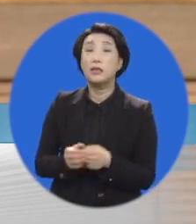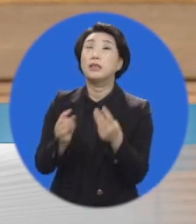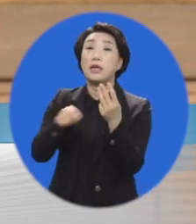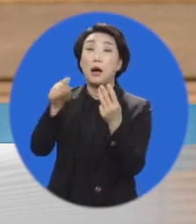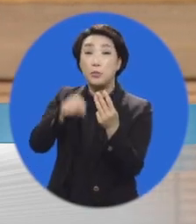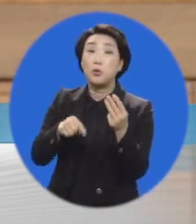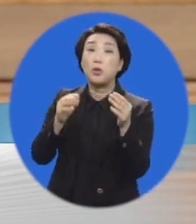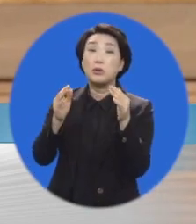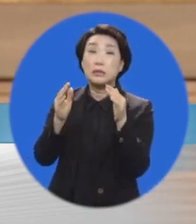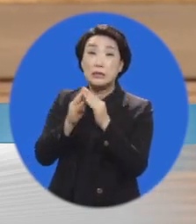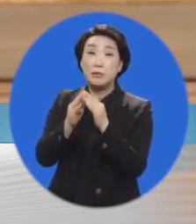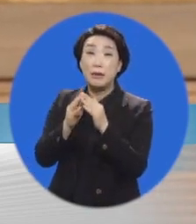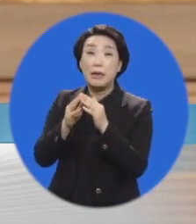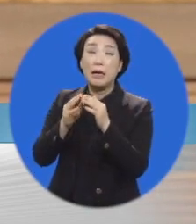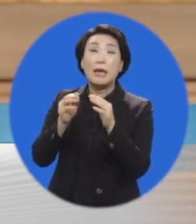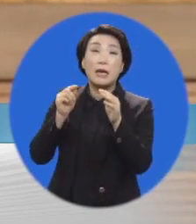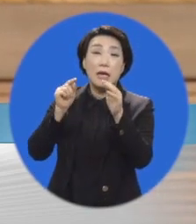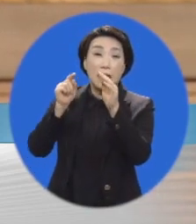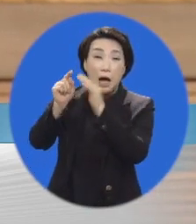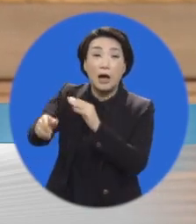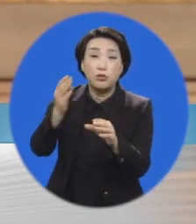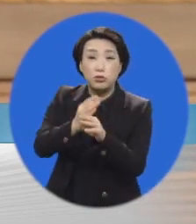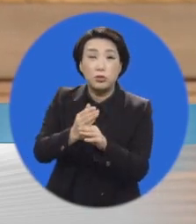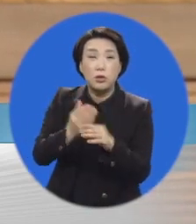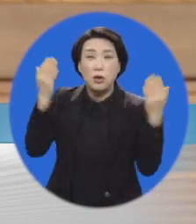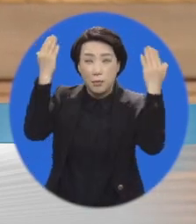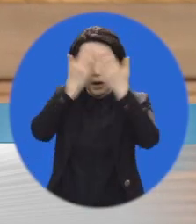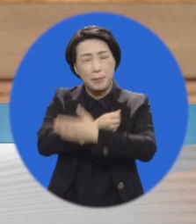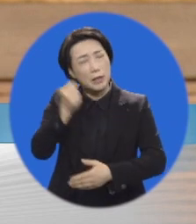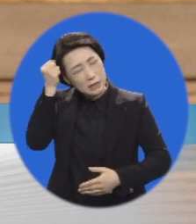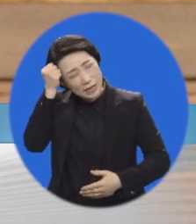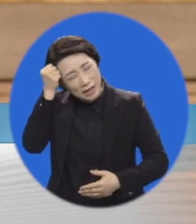가면서 이제 저녁이 잔 것이